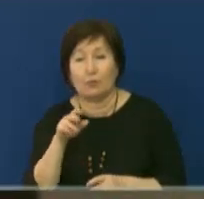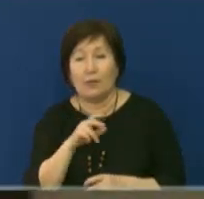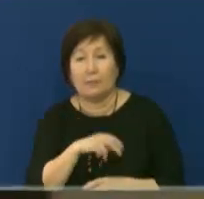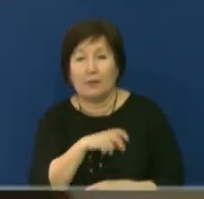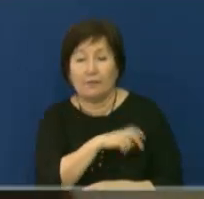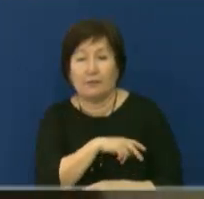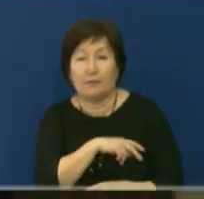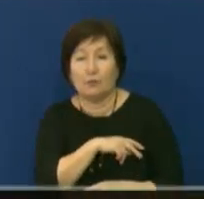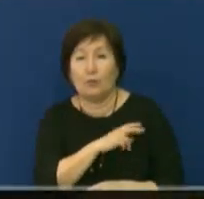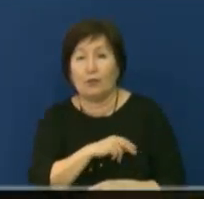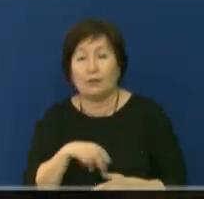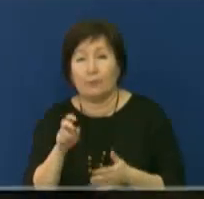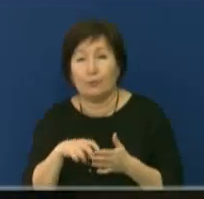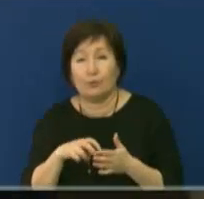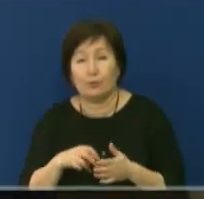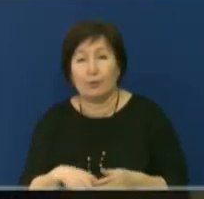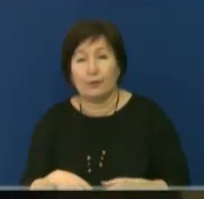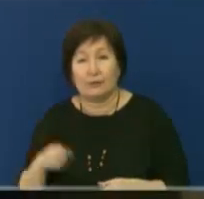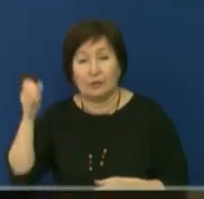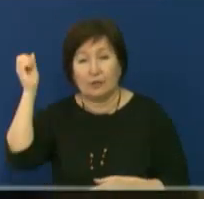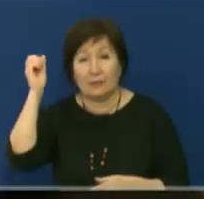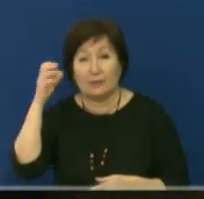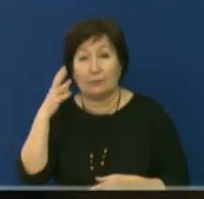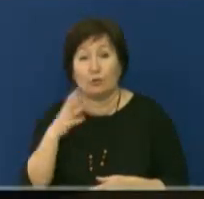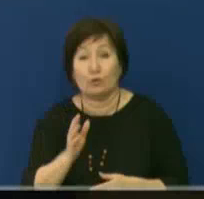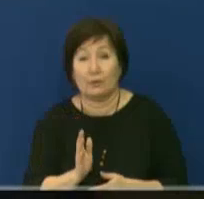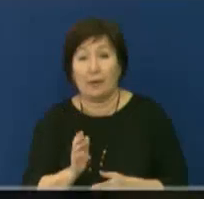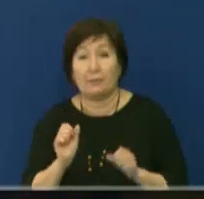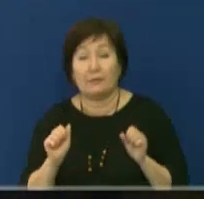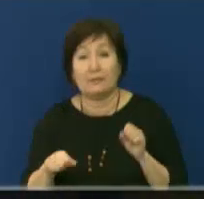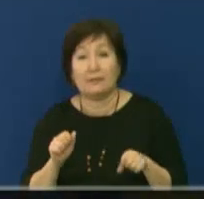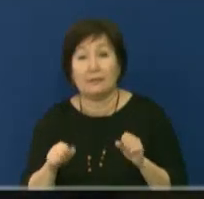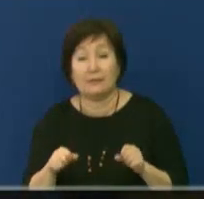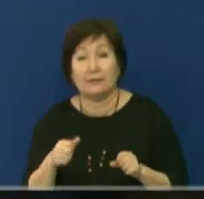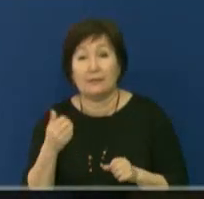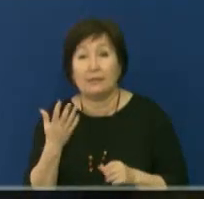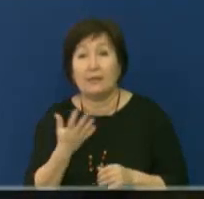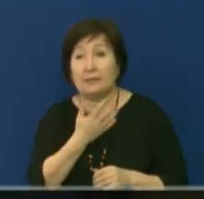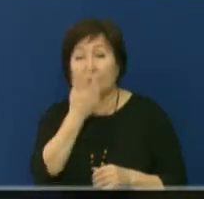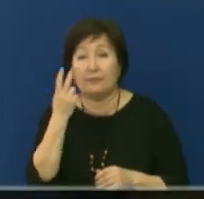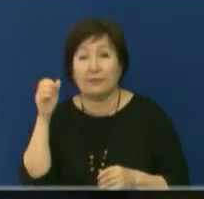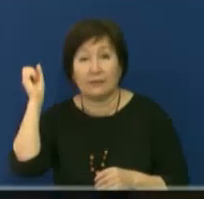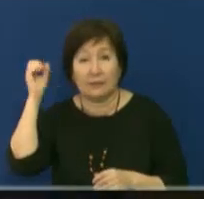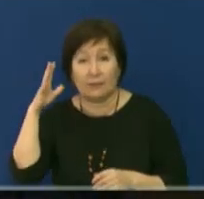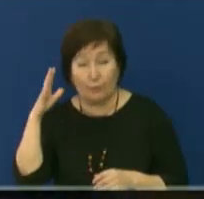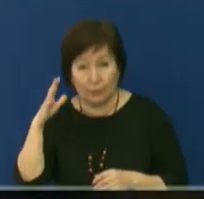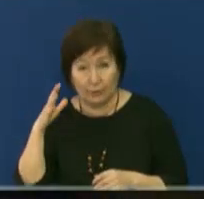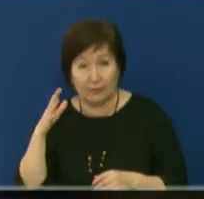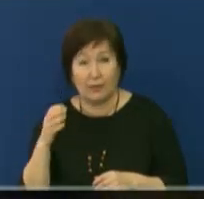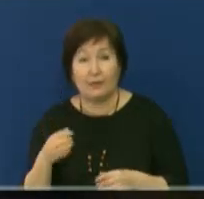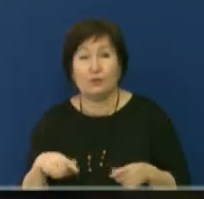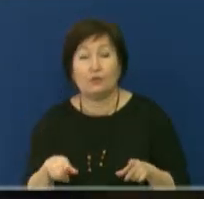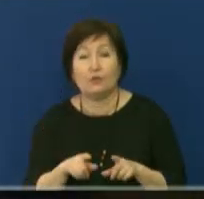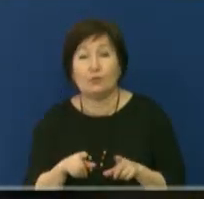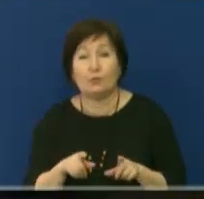Яғни бұл басқару жүйесі тіпті шамның қай жерде жанбай тұрғанын, қандай қуатпен жанып тұрғанын көрсетеді. Қай көшеде қуаттың төмендігі де бірден көрінеді.